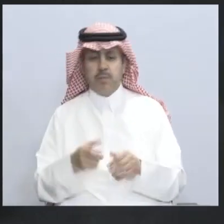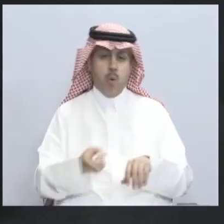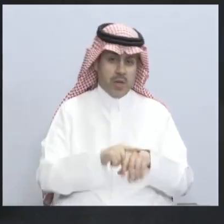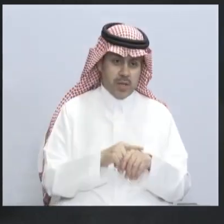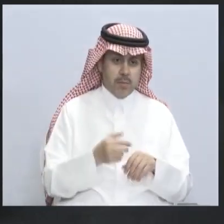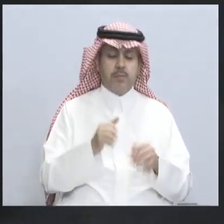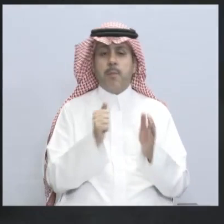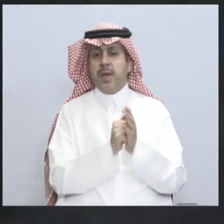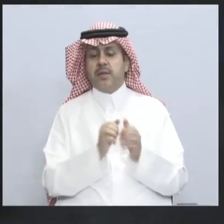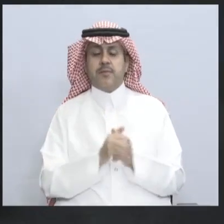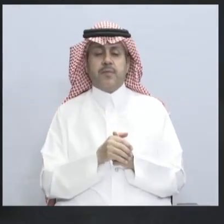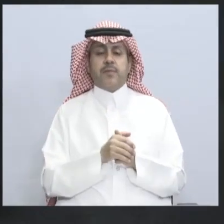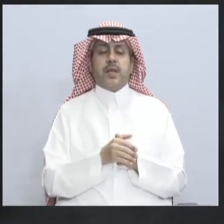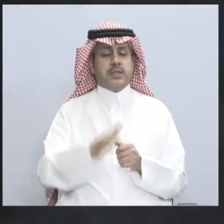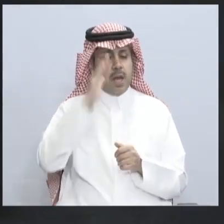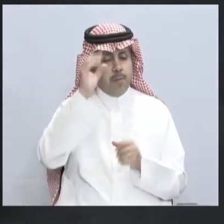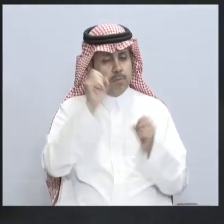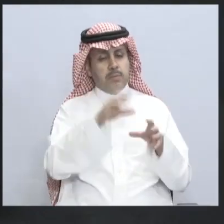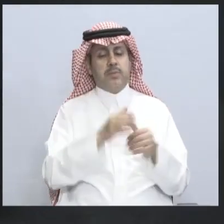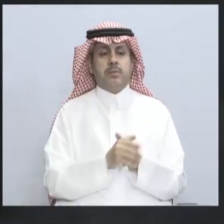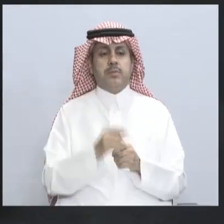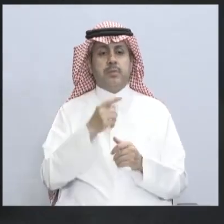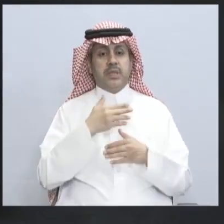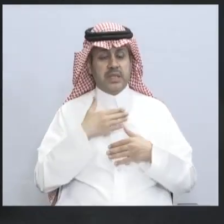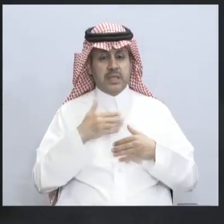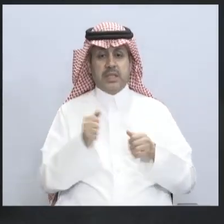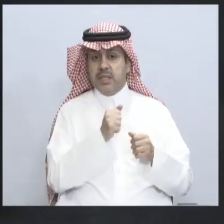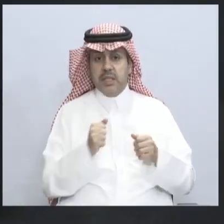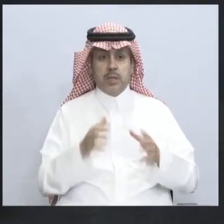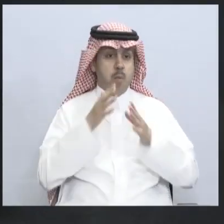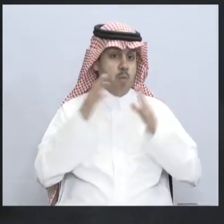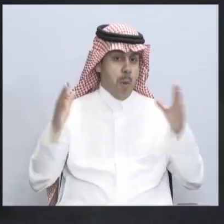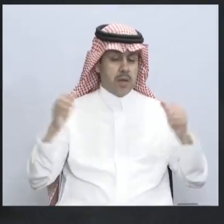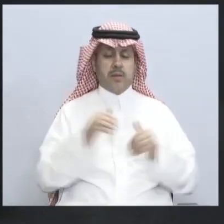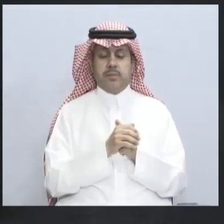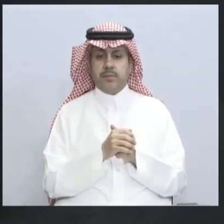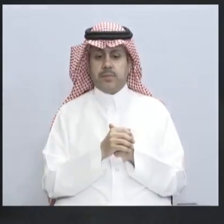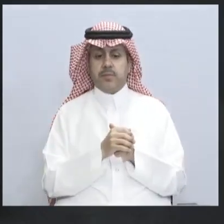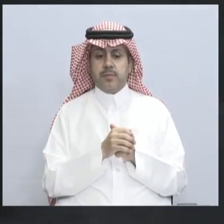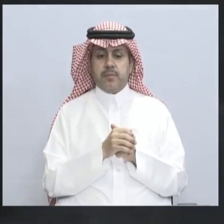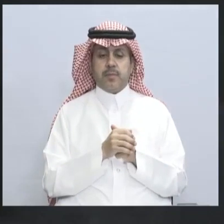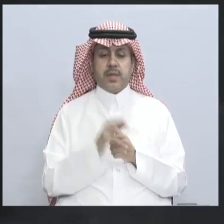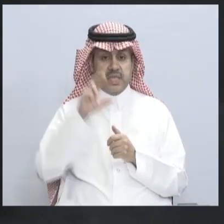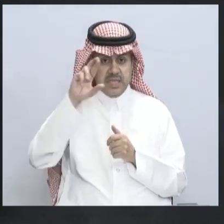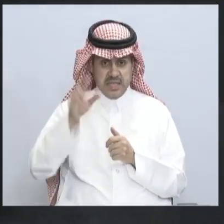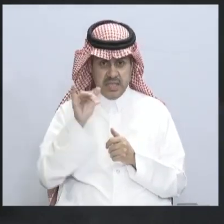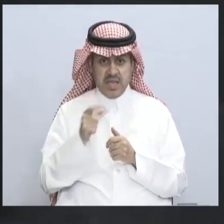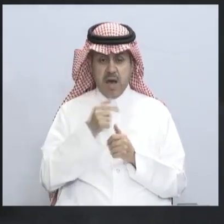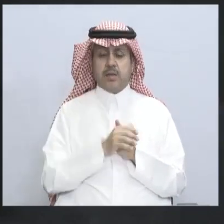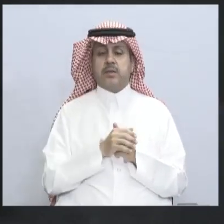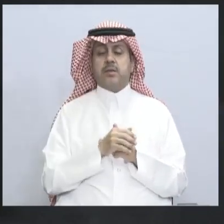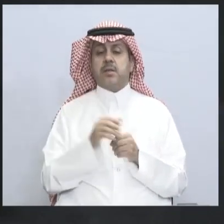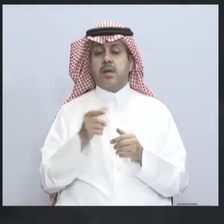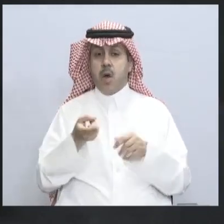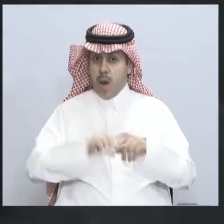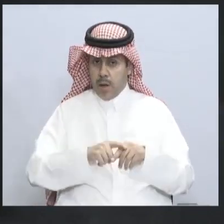الاسلاميه وديننا الحنيف على زياره الاقارب وعلى صله الرحم احسنتم